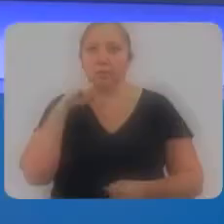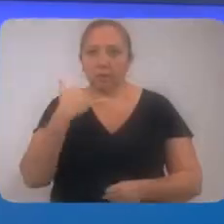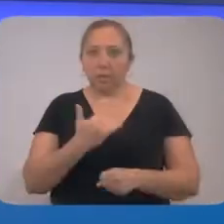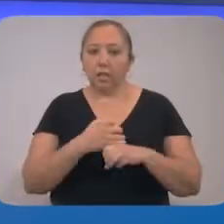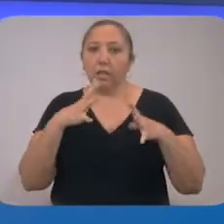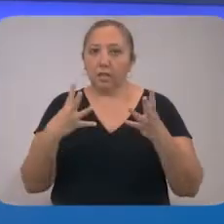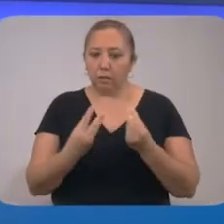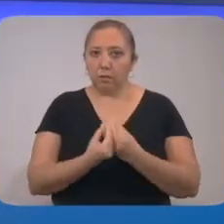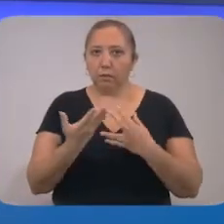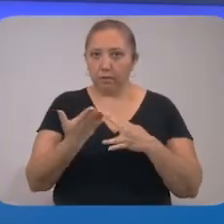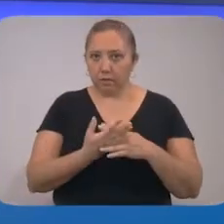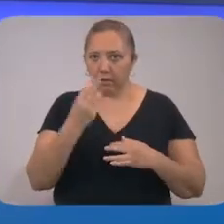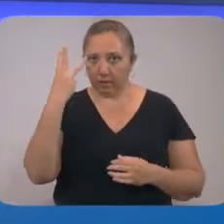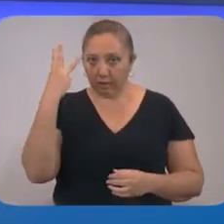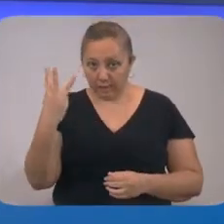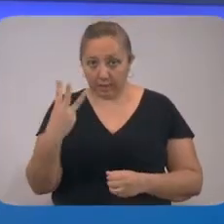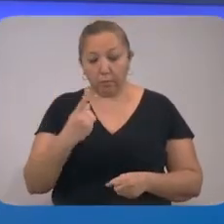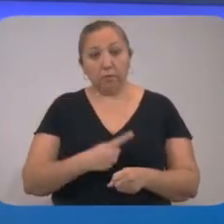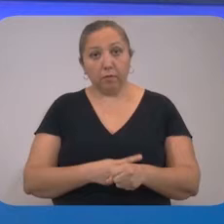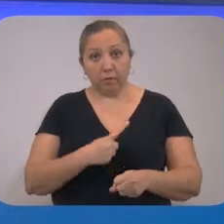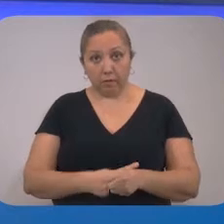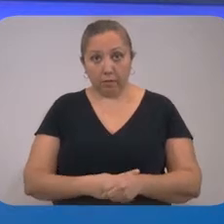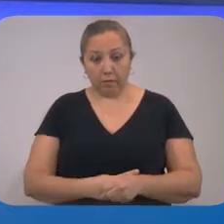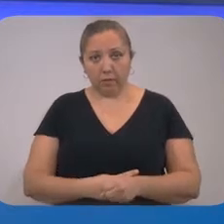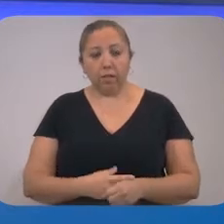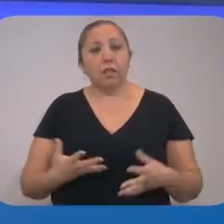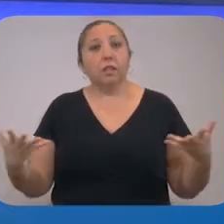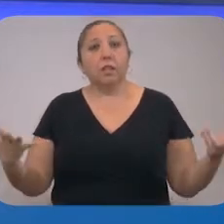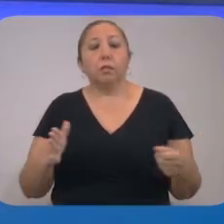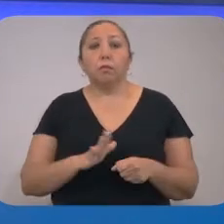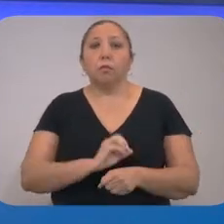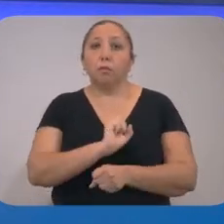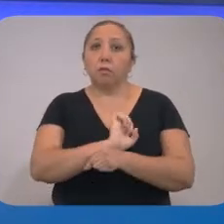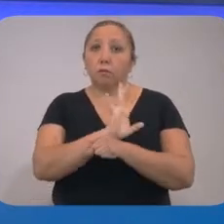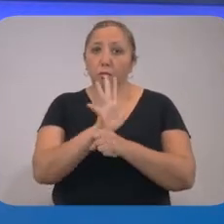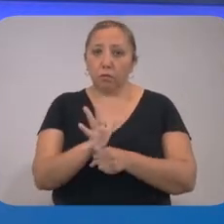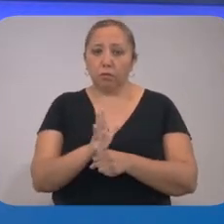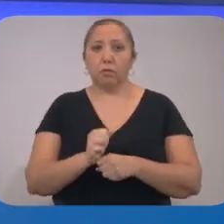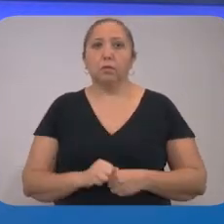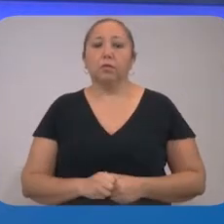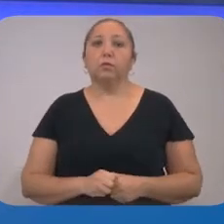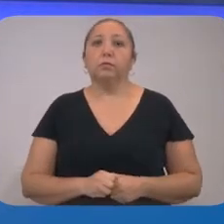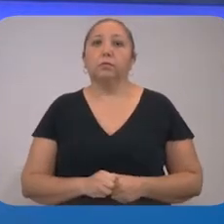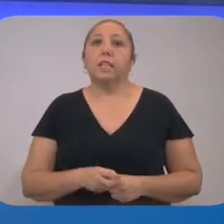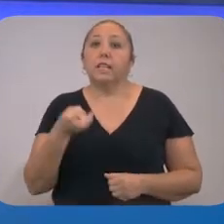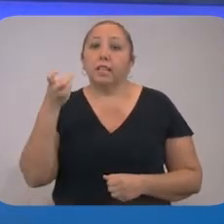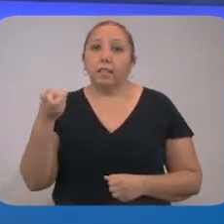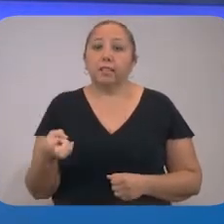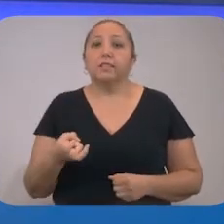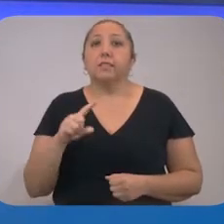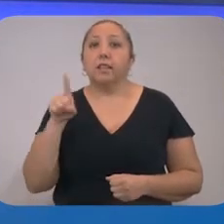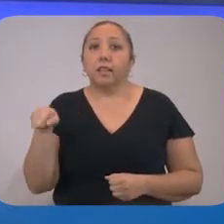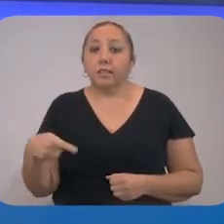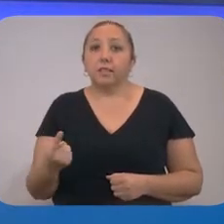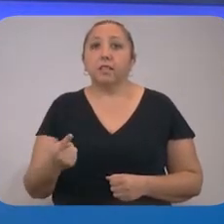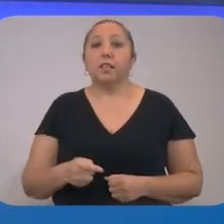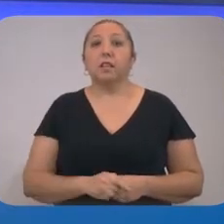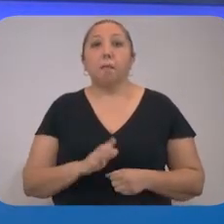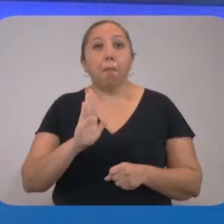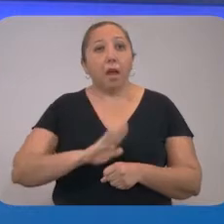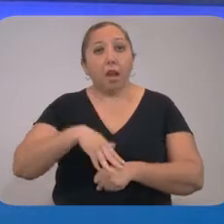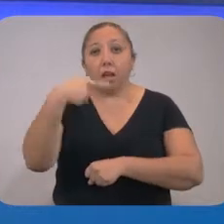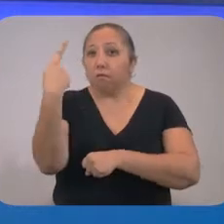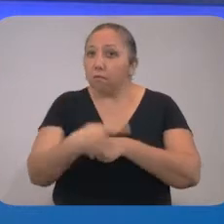usah bensil ukit pahaltulakal tushil. Le olale, sokuhets el helas nuk besahil, yalu helsal ubing le kohanila.